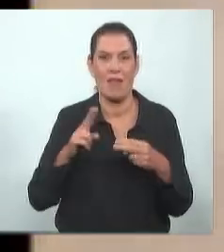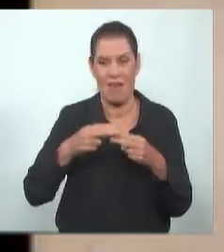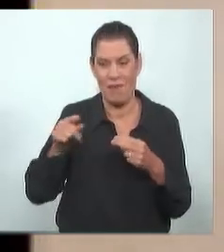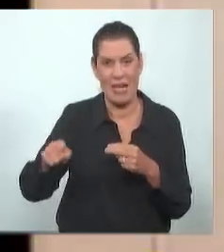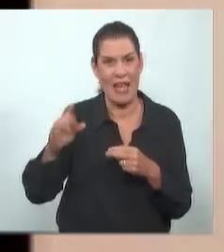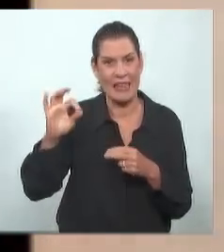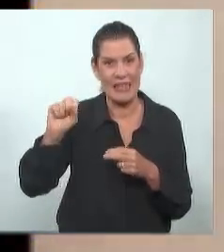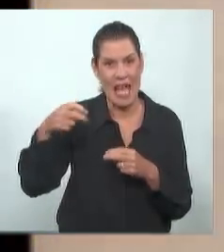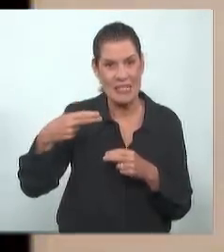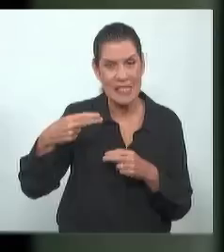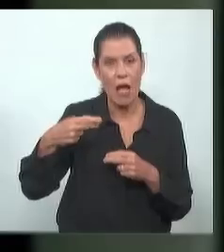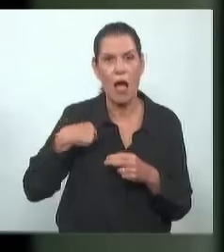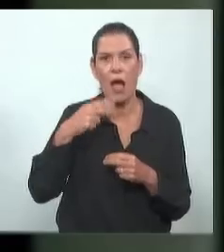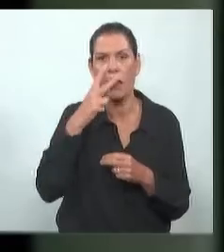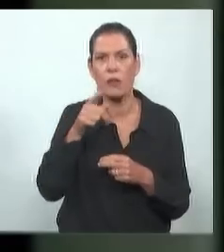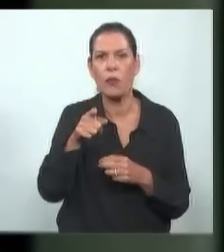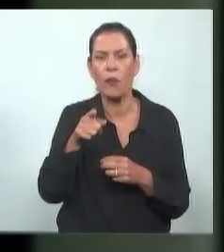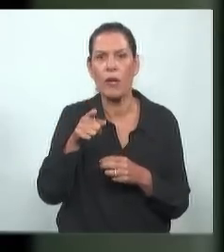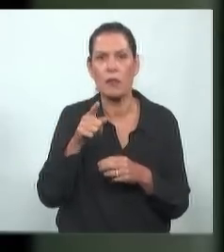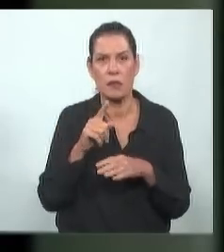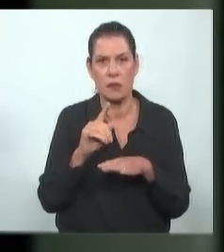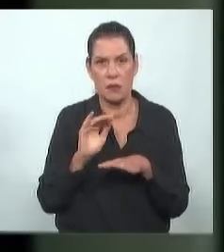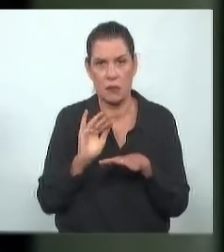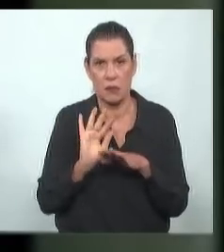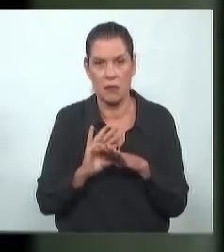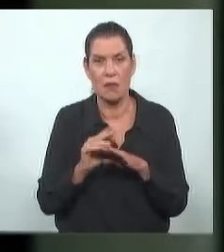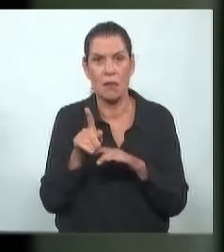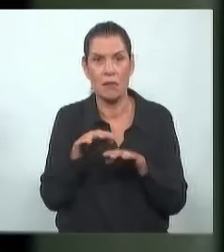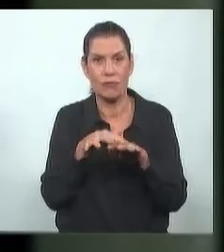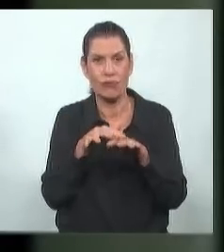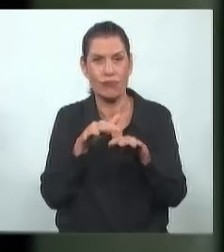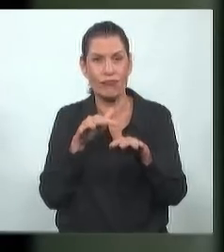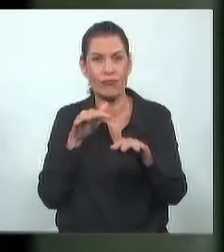רואה, סליחה לביטוי, סוללת התותחנים שלנו, שרופה,